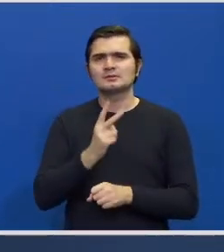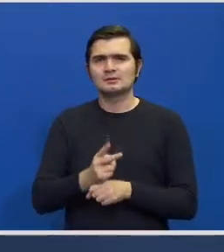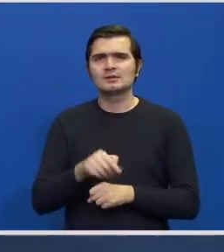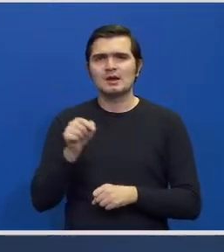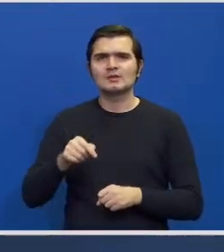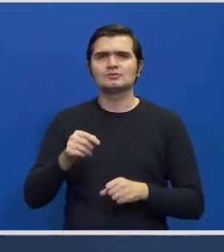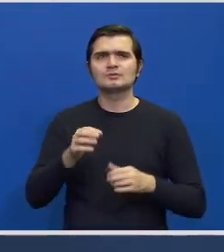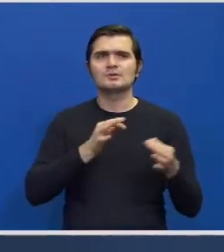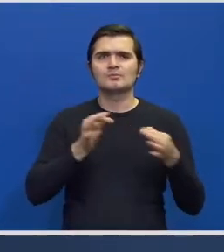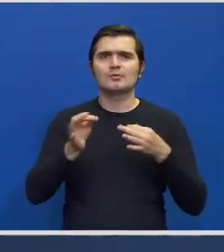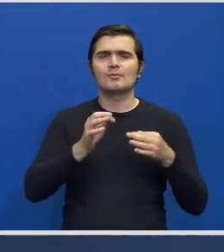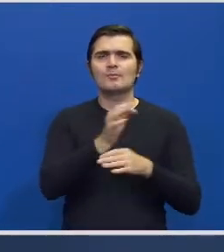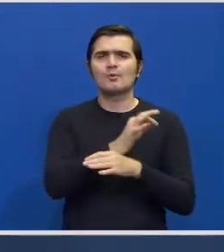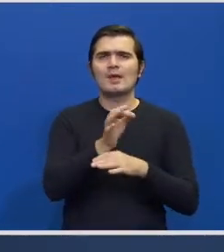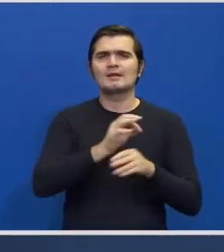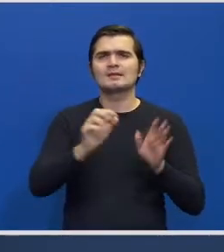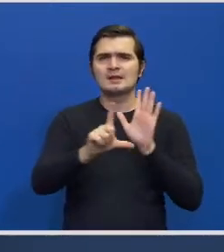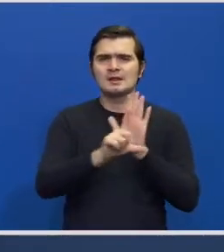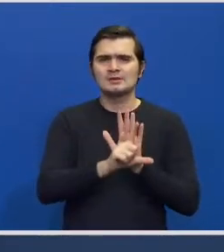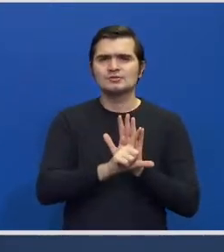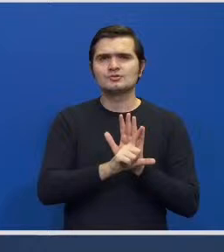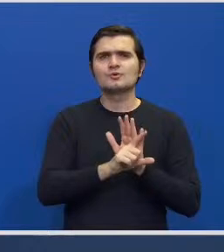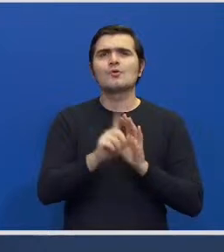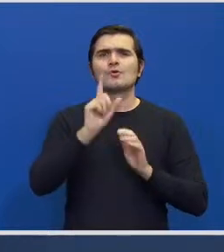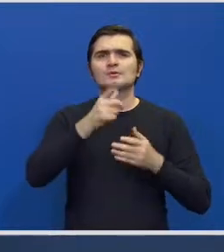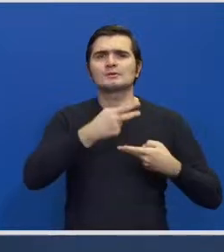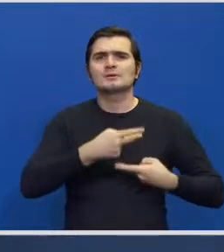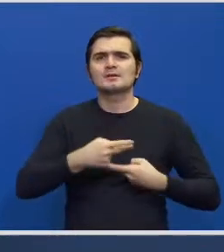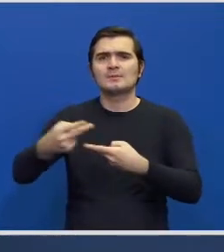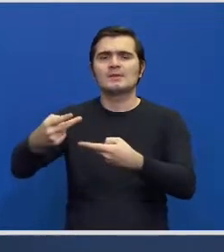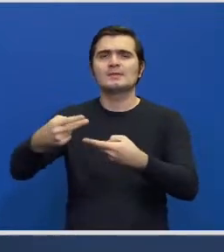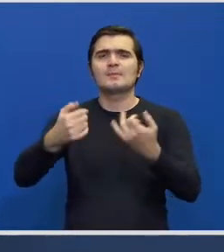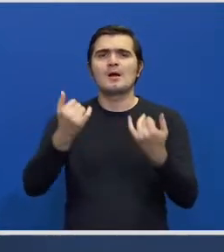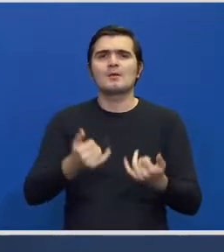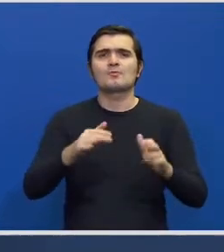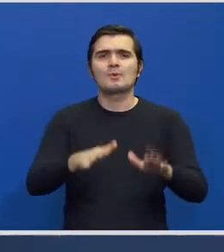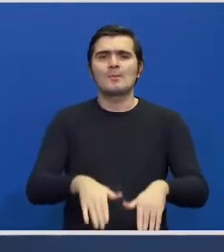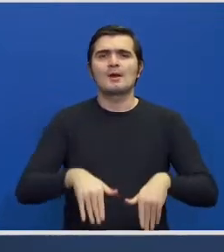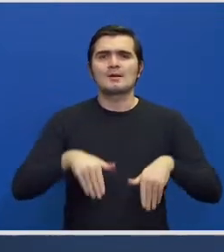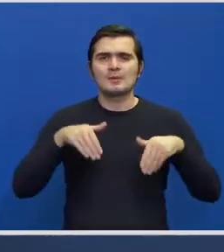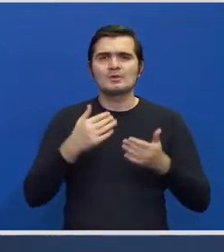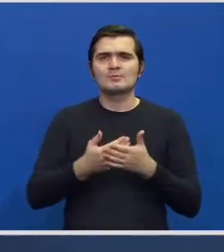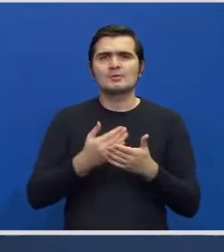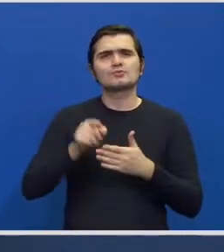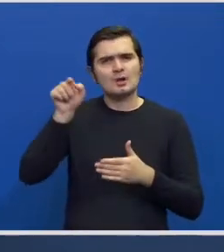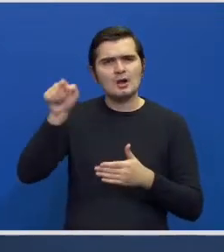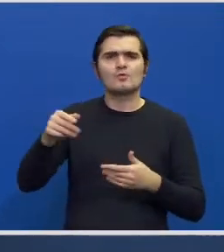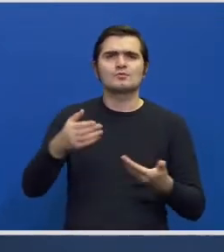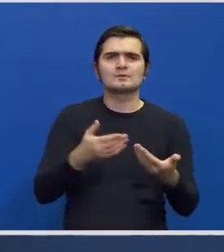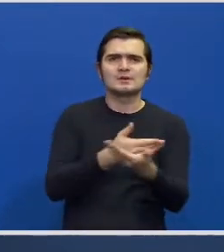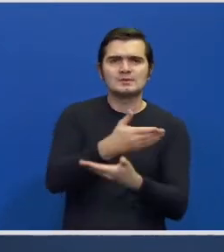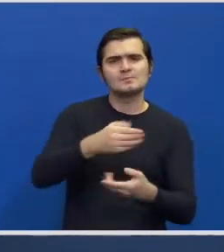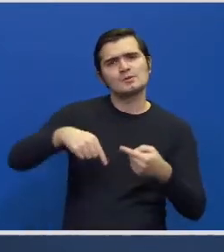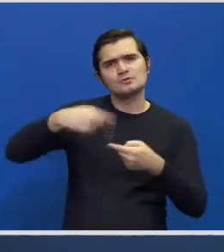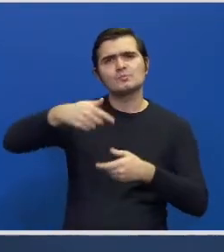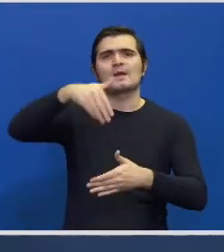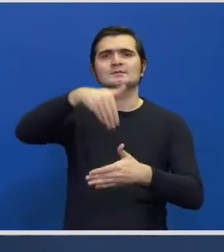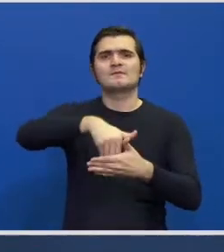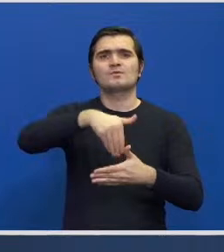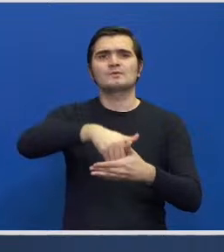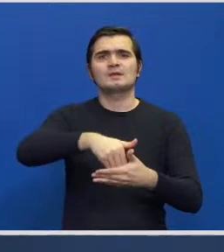stat. Proiecte de legi care vor merge, începând din această seară, spre Parlament, în